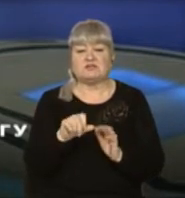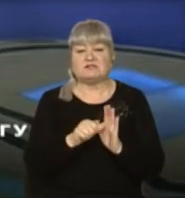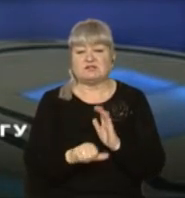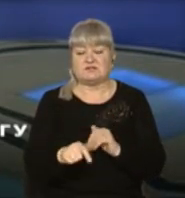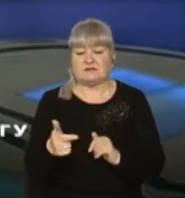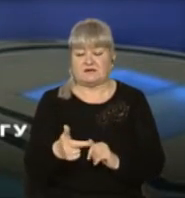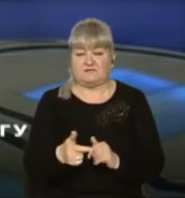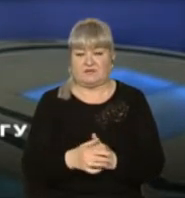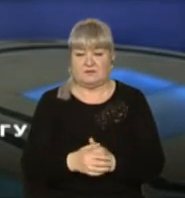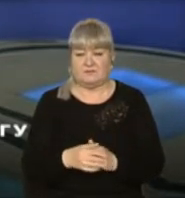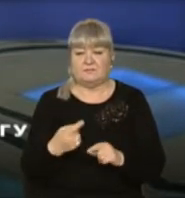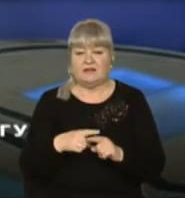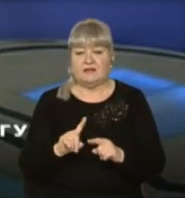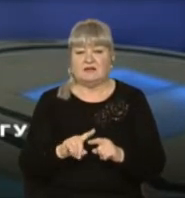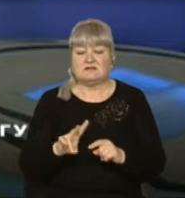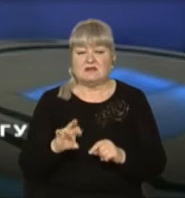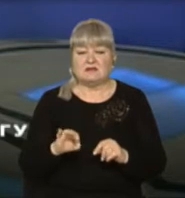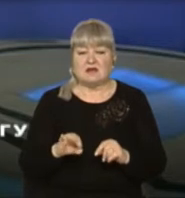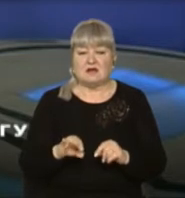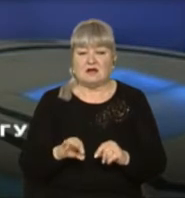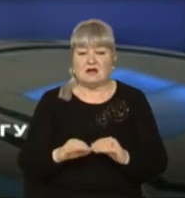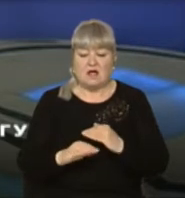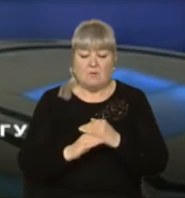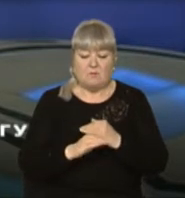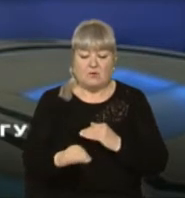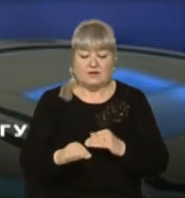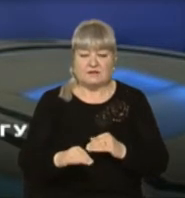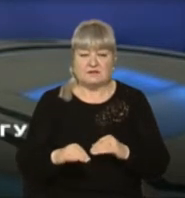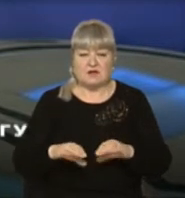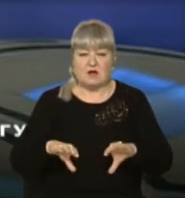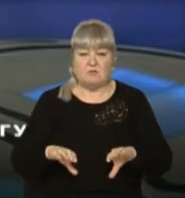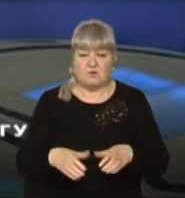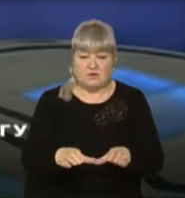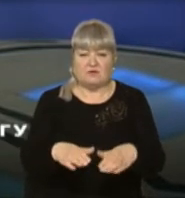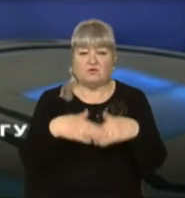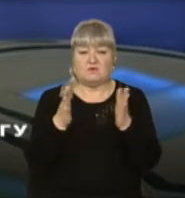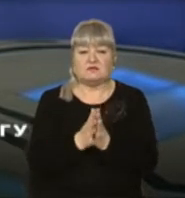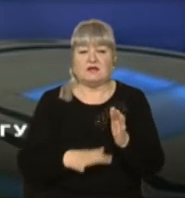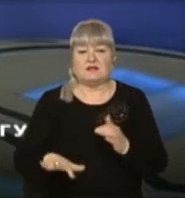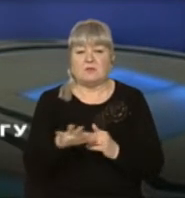гривень. Це на покриття бруківкою. Загальна площа, на мій погляд, від